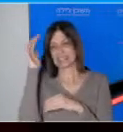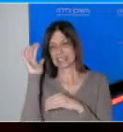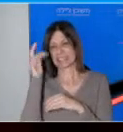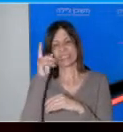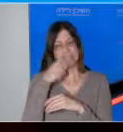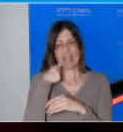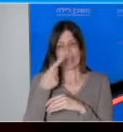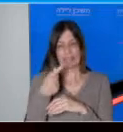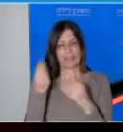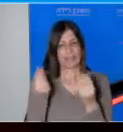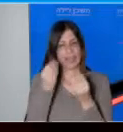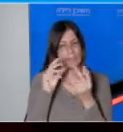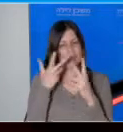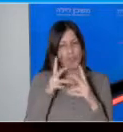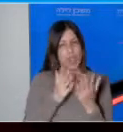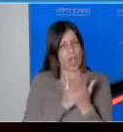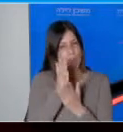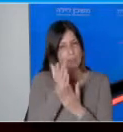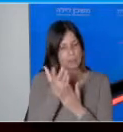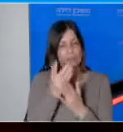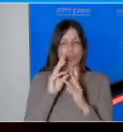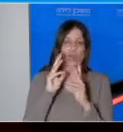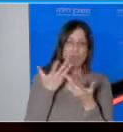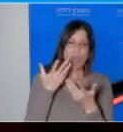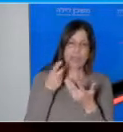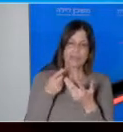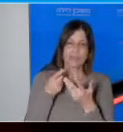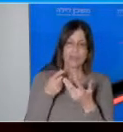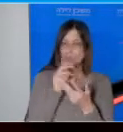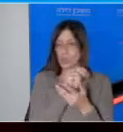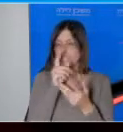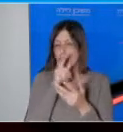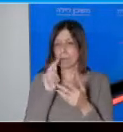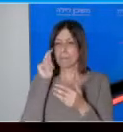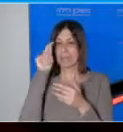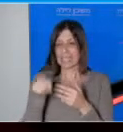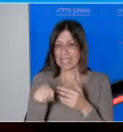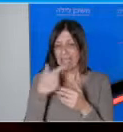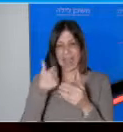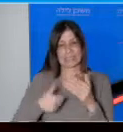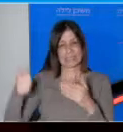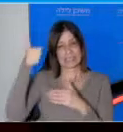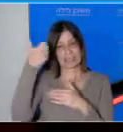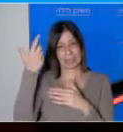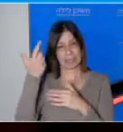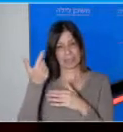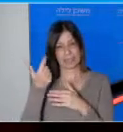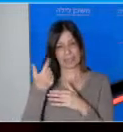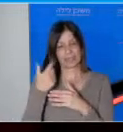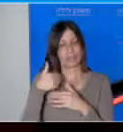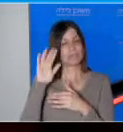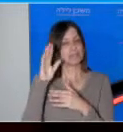צריך להגיד את הדברים בצורה הגונה וישרה. יכול להיות שאם באמת הנושא לא היה מגיע לצמרת הכי, הכי,